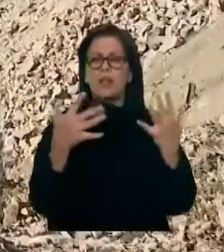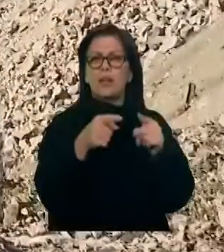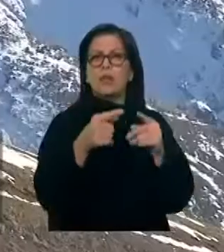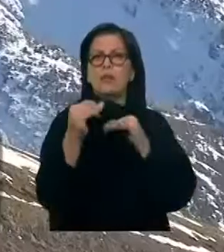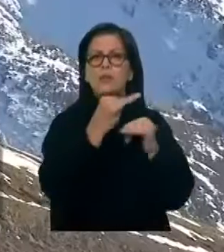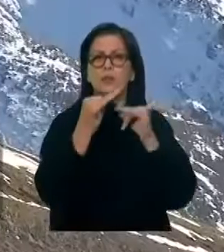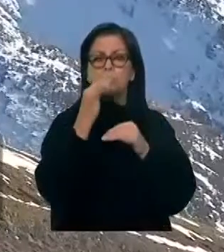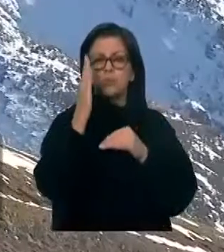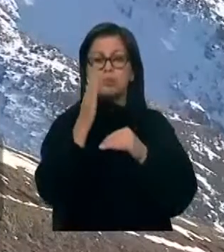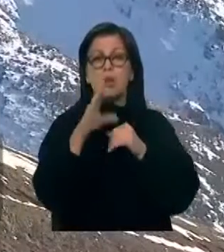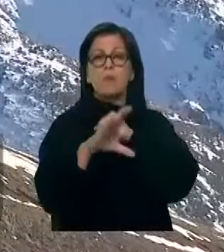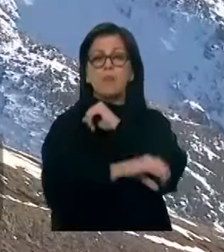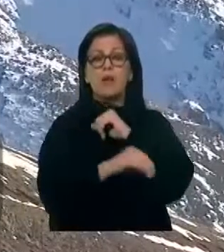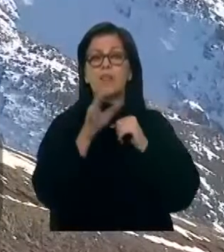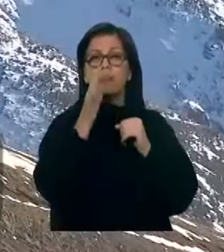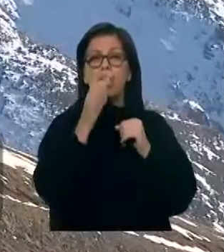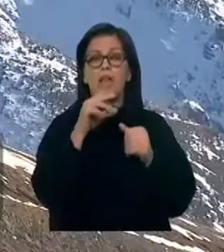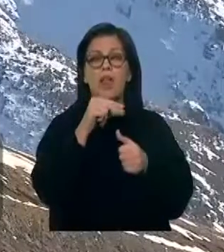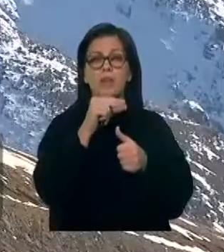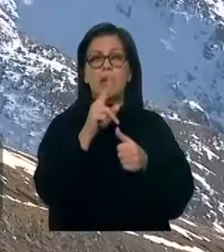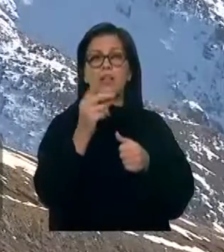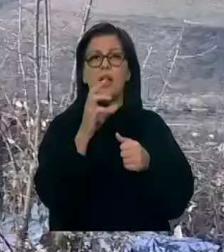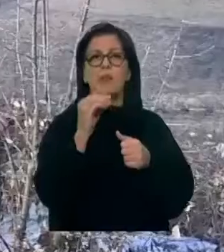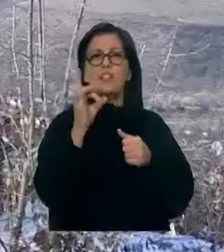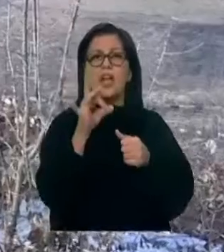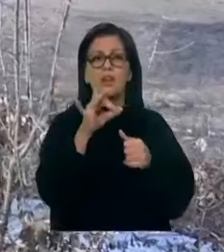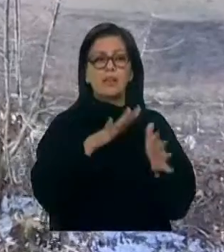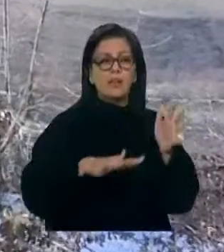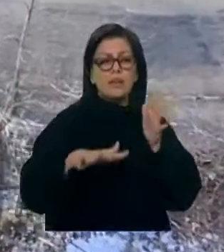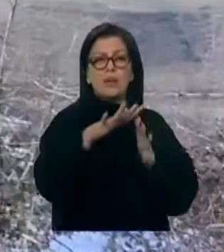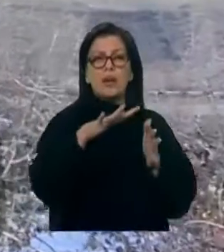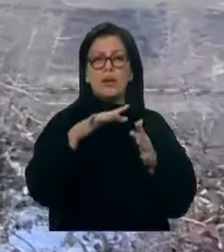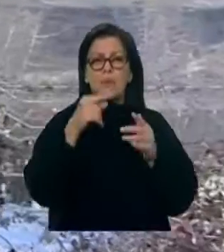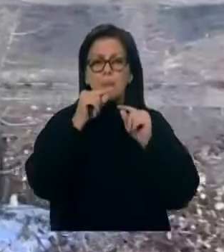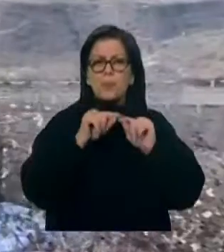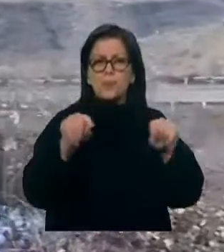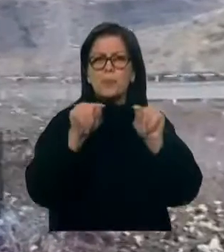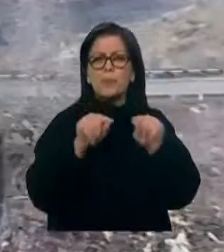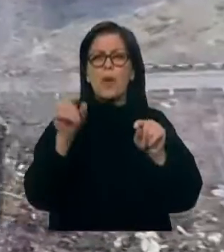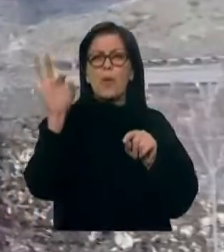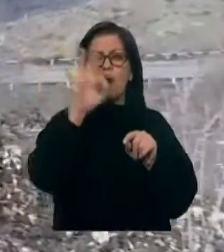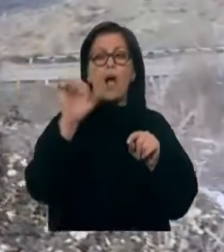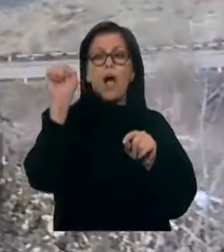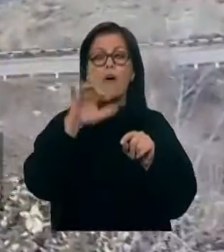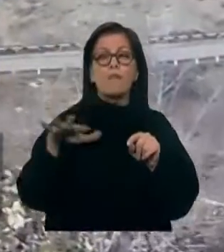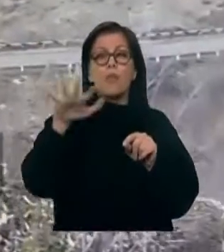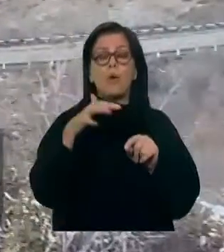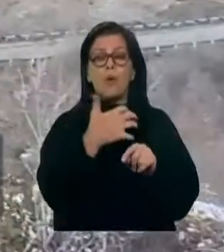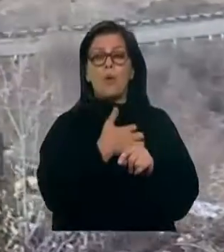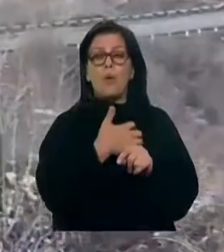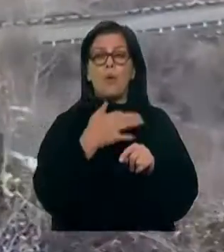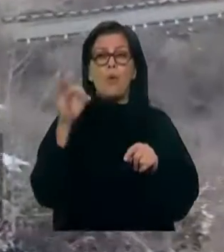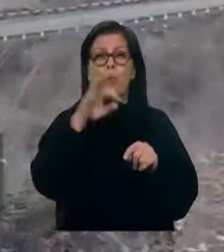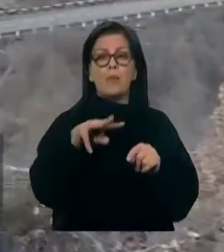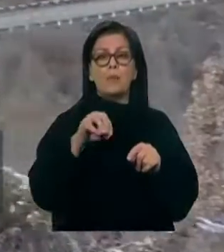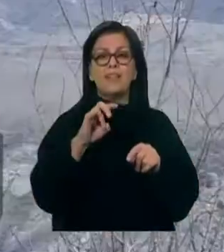vaxtlar ermənilərin Kəlbəcər istiqamətində həyata keçirdikləri təxribatlarla bağlı məsələyə Avropa İttifaqının istəyinə uyğun olaraq Minsk qrupunu